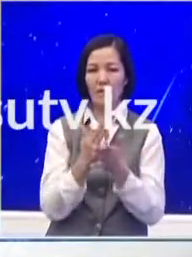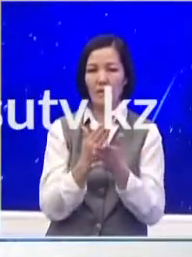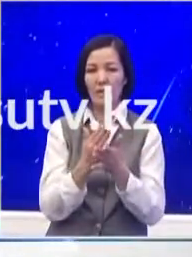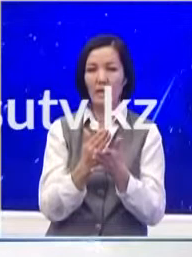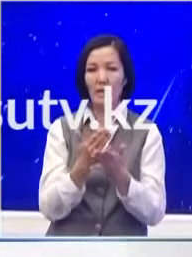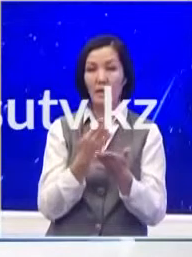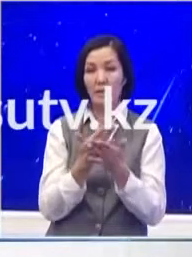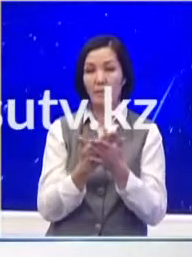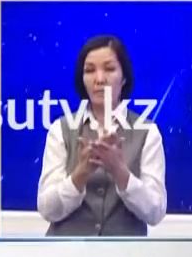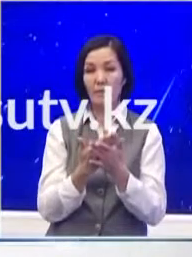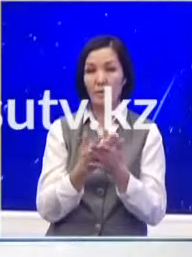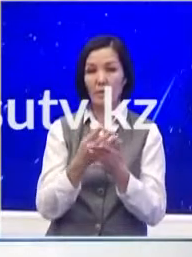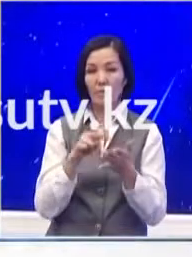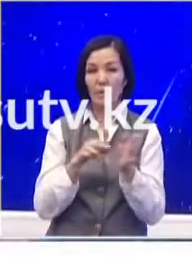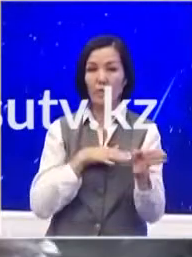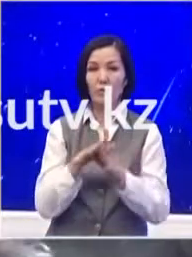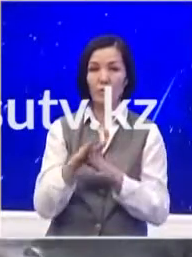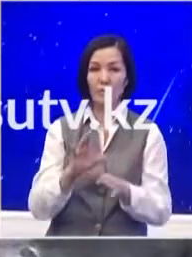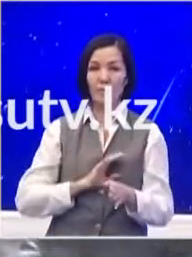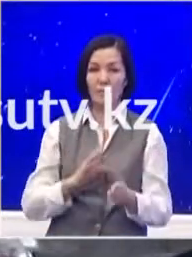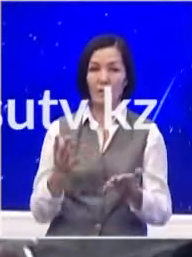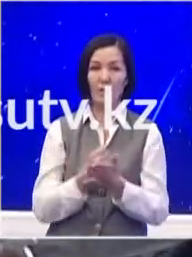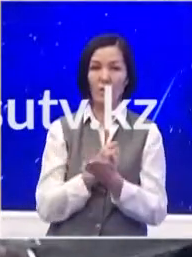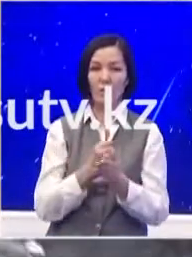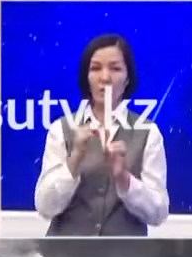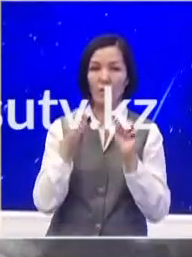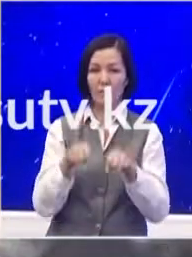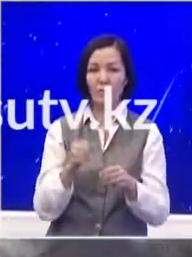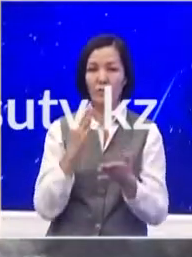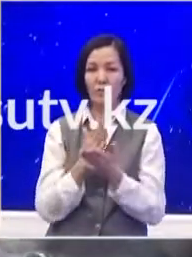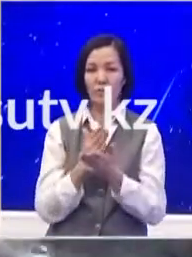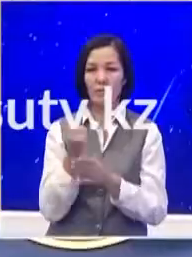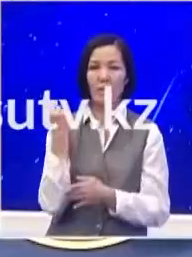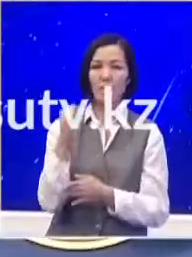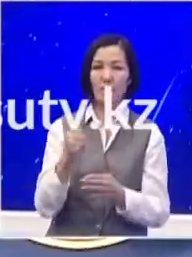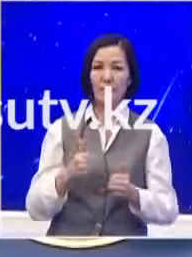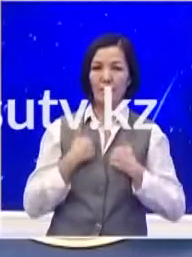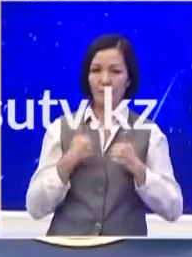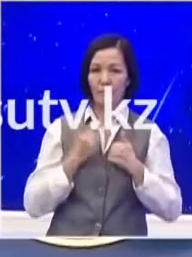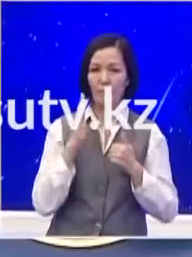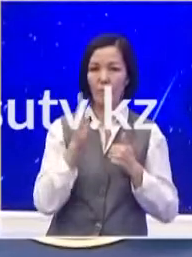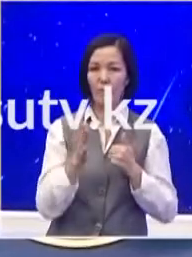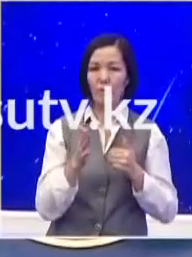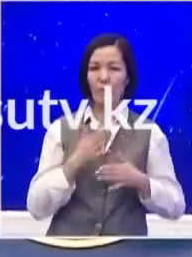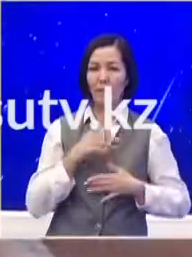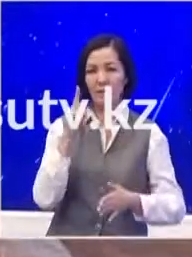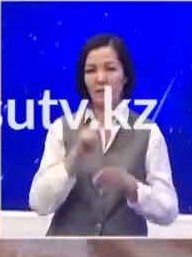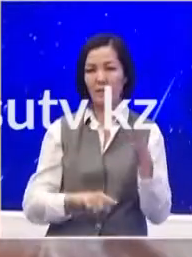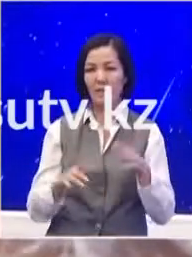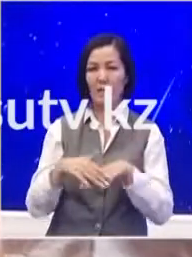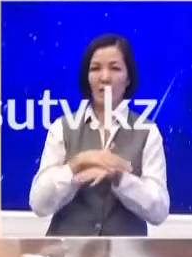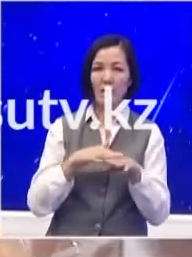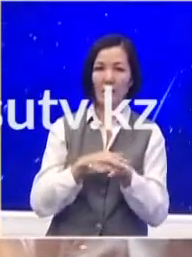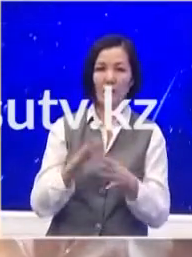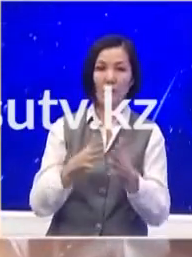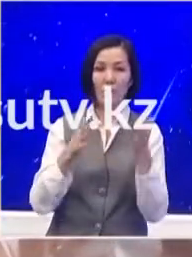Егер осы ойымыз жүзеге асса, медаль алуға мүмкіндік туады. Мен жүлдегер болуға барымды саламын. Маған сенген